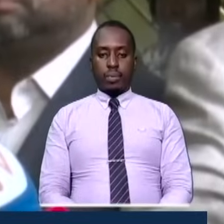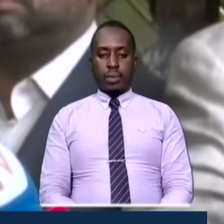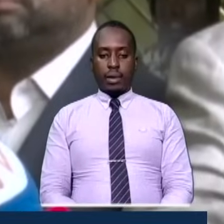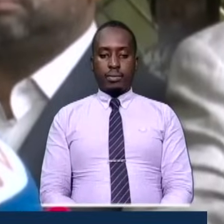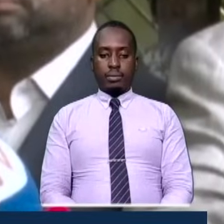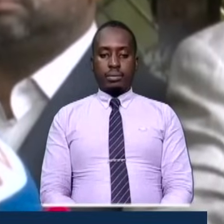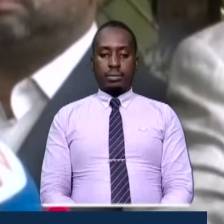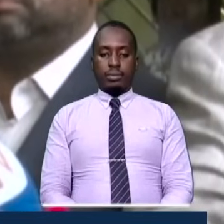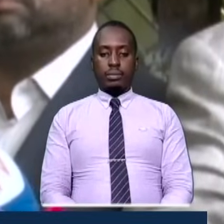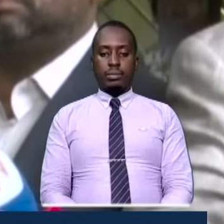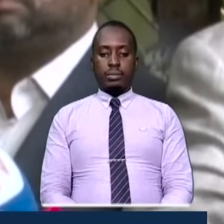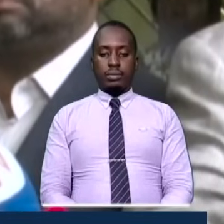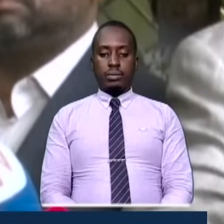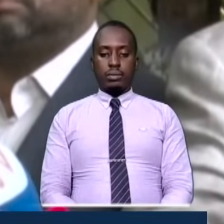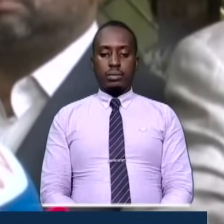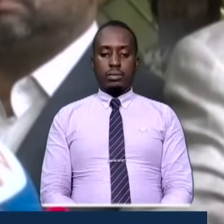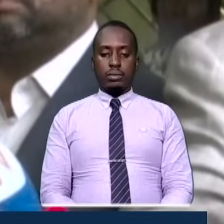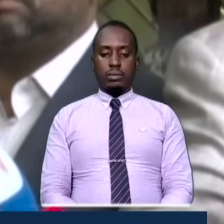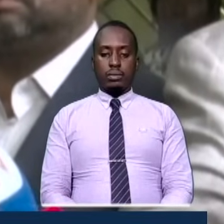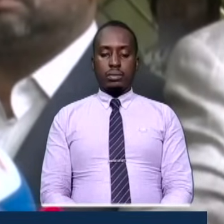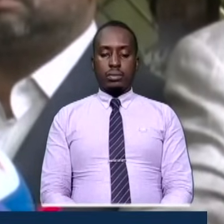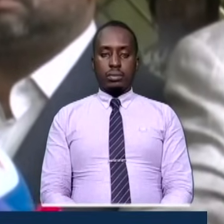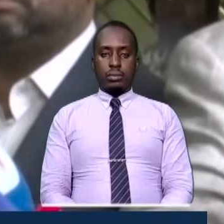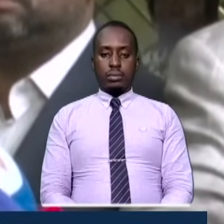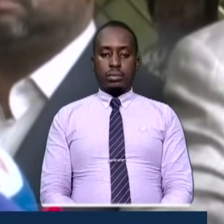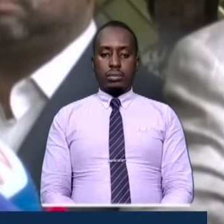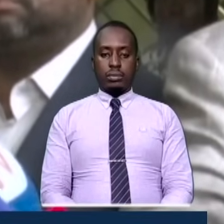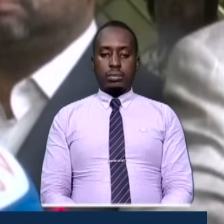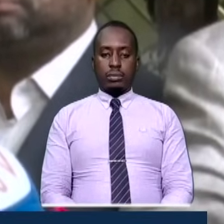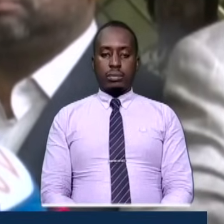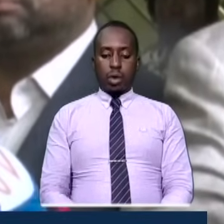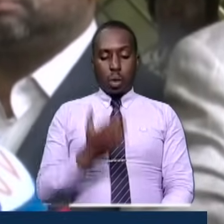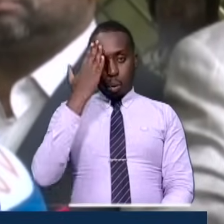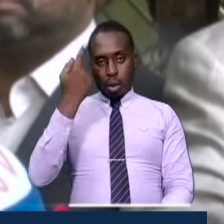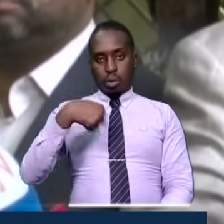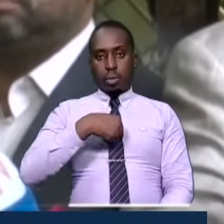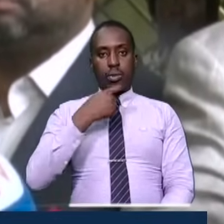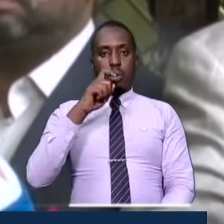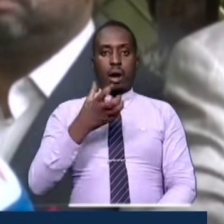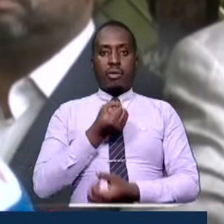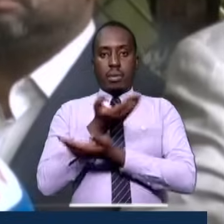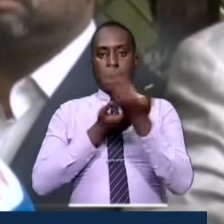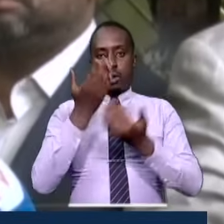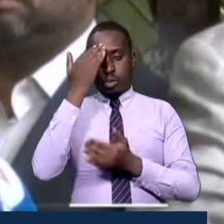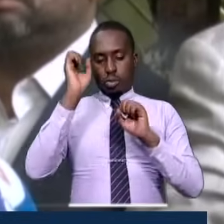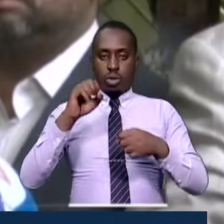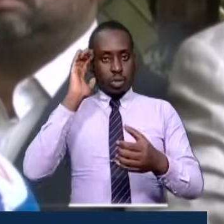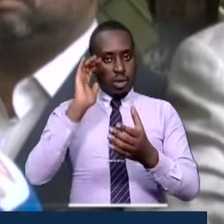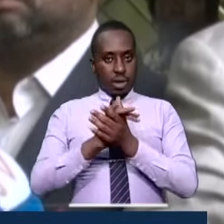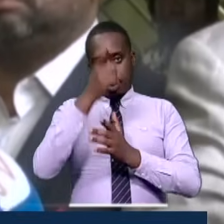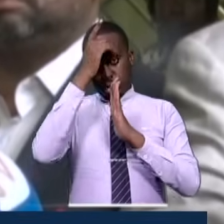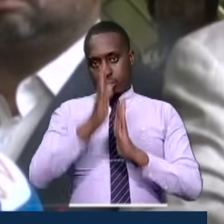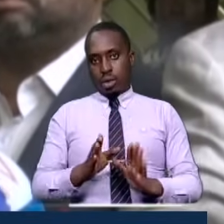conversation to ensure the people of East Africa are food secure kuko tugomba kugirana ibiganiro kugira ngo twizere ko